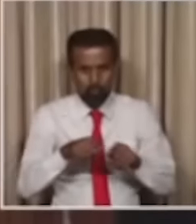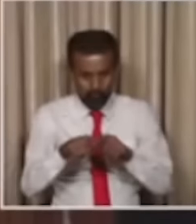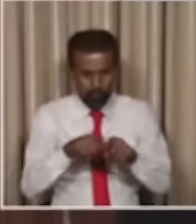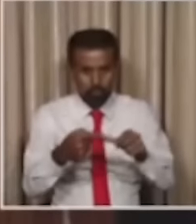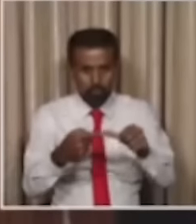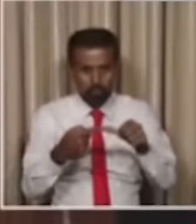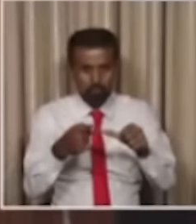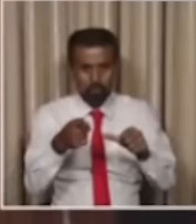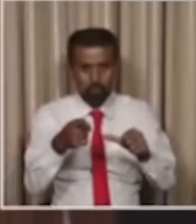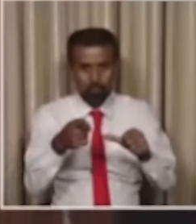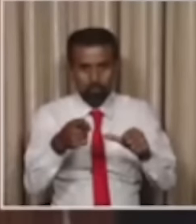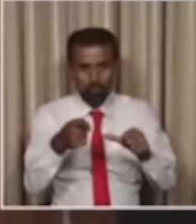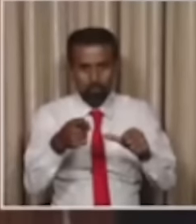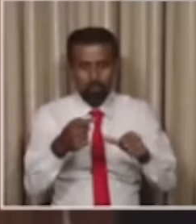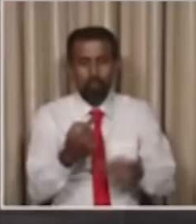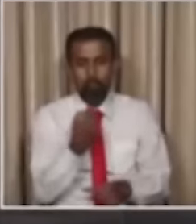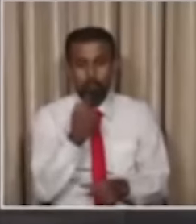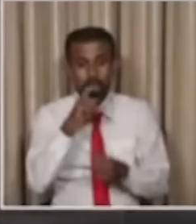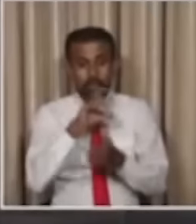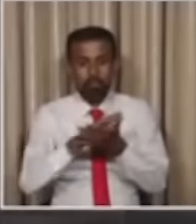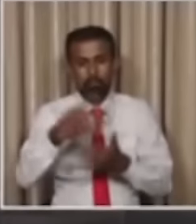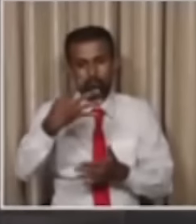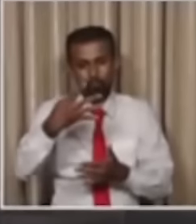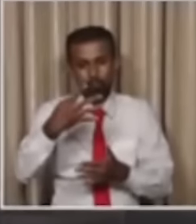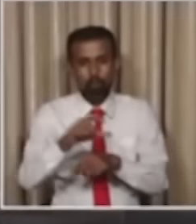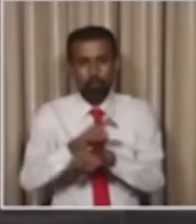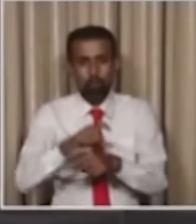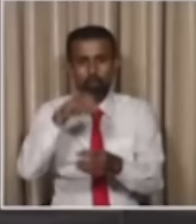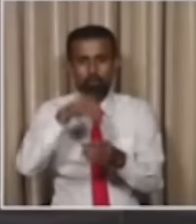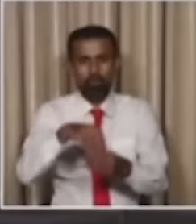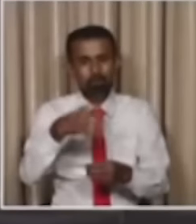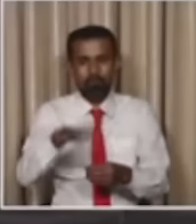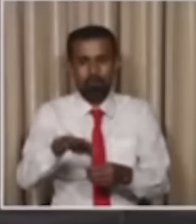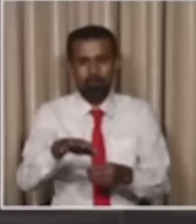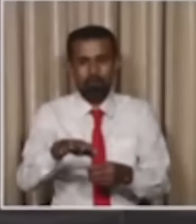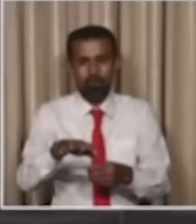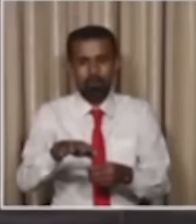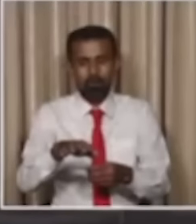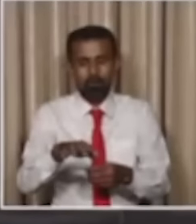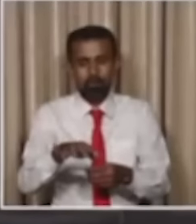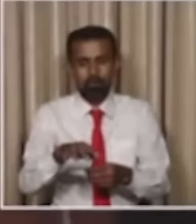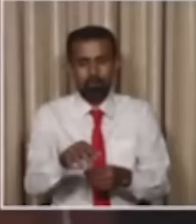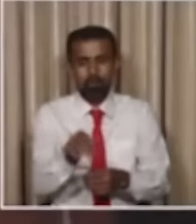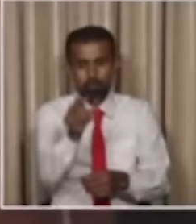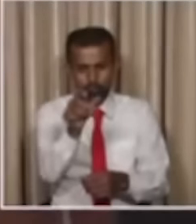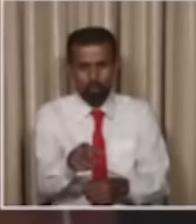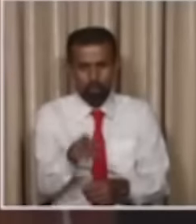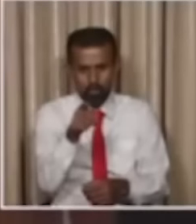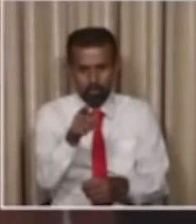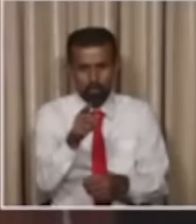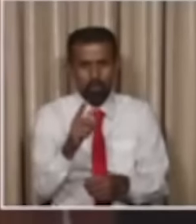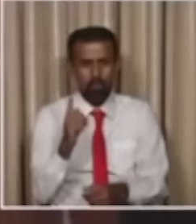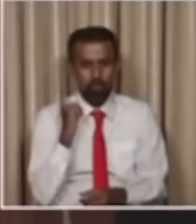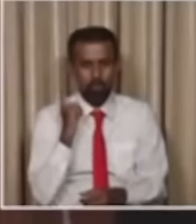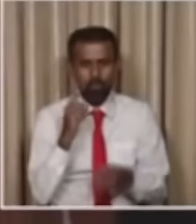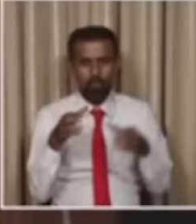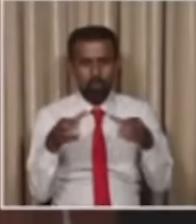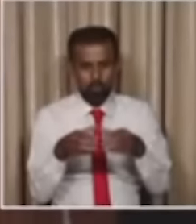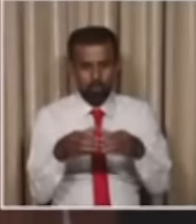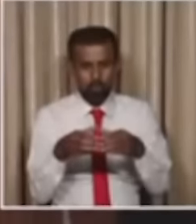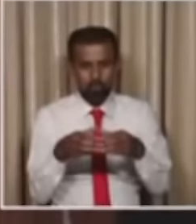පිළිතුර? ඔව් චැනල් 4 එකටයි කොමිසම අපත් කරලා තියෙනවානේ. මම කියන්නේ දැන් ඔබතුමාලාට ඒ කියන්නේ ආරක්ෂක අංශ වලින්